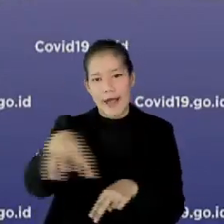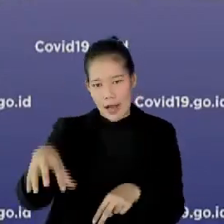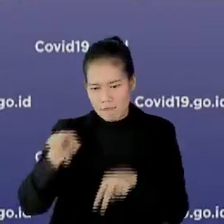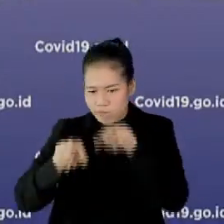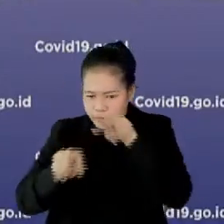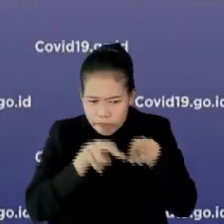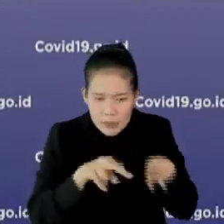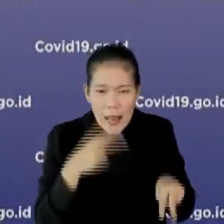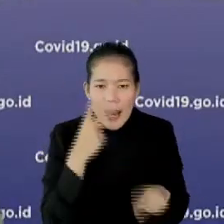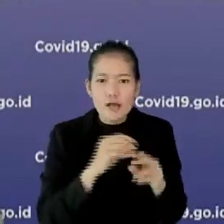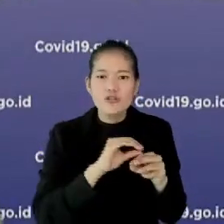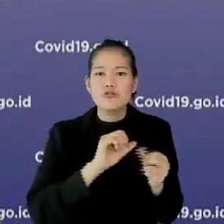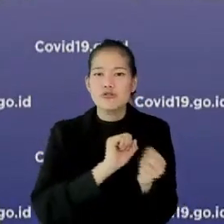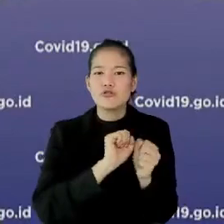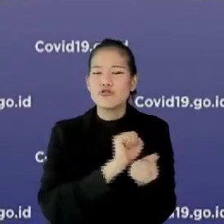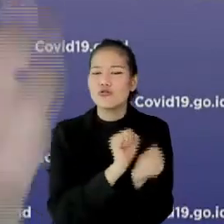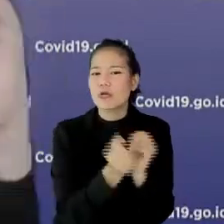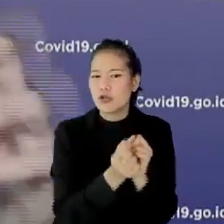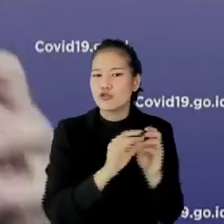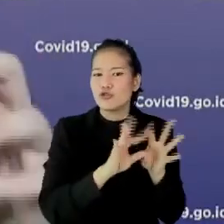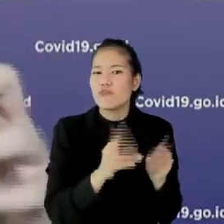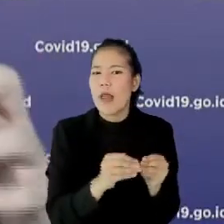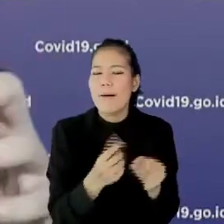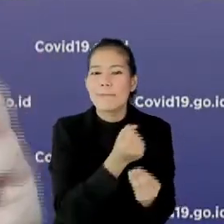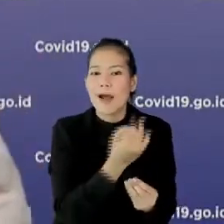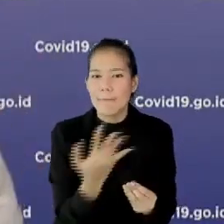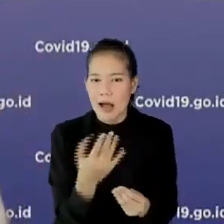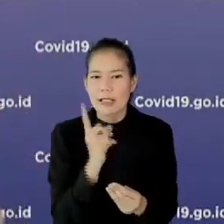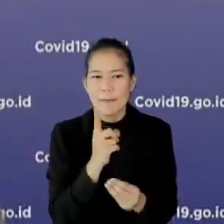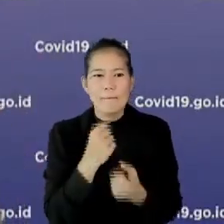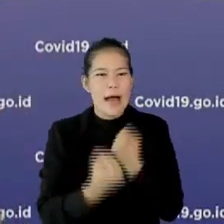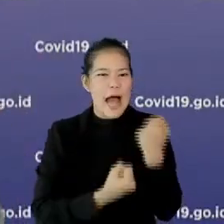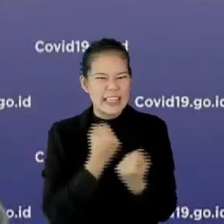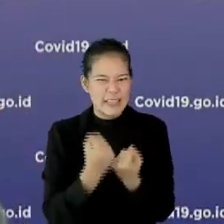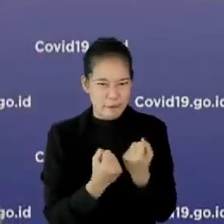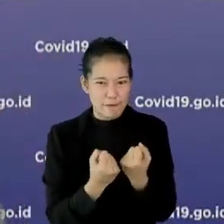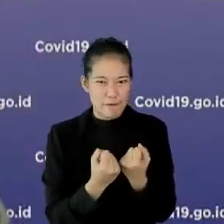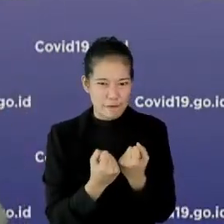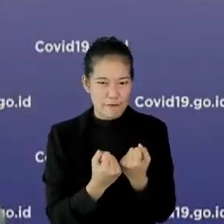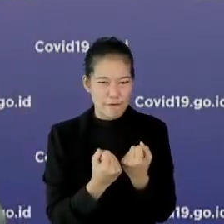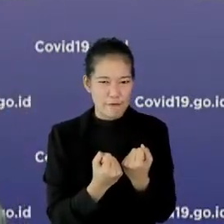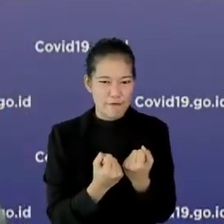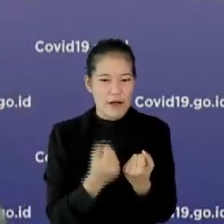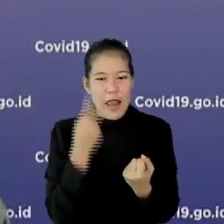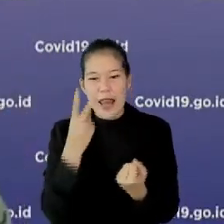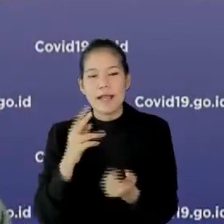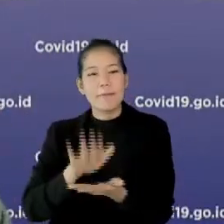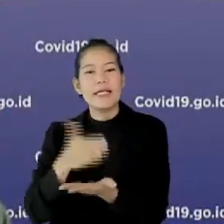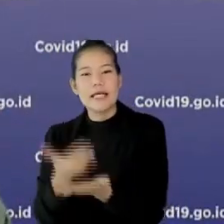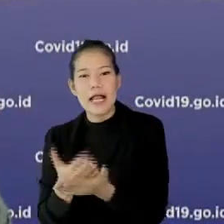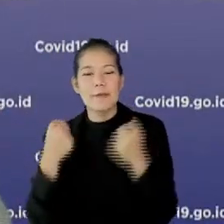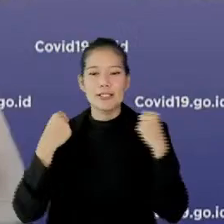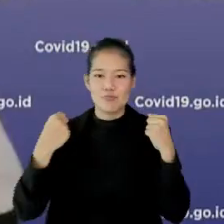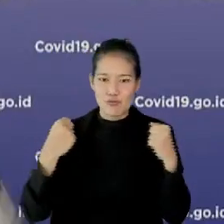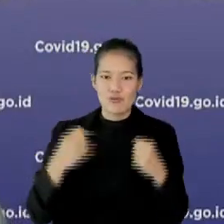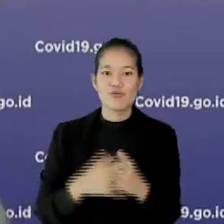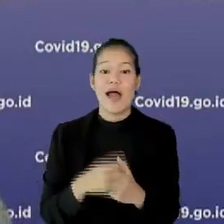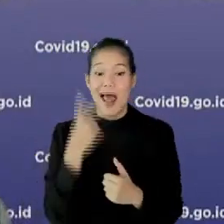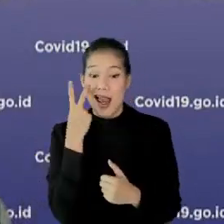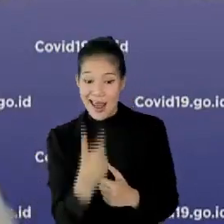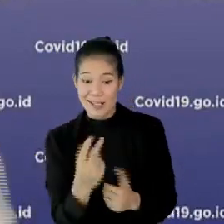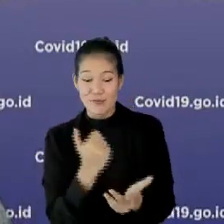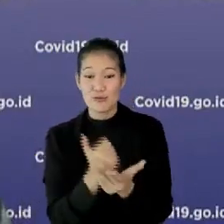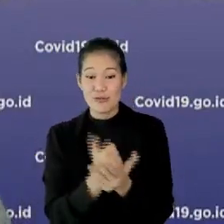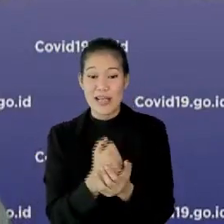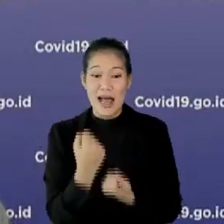melihat jumlah kasus aktif nanti berpengaruhnya, karena kan jumlah kasus aktif itu adalah jumlah total kasus dikurang yang sembuh dan yang meninggal. Ternyata kita temukan